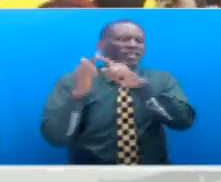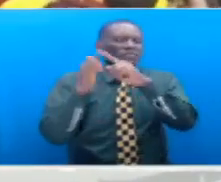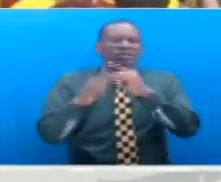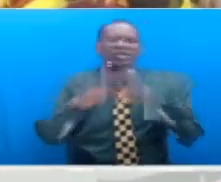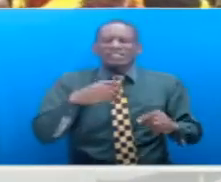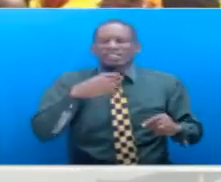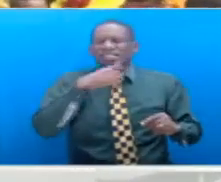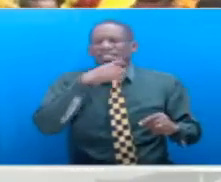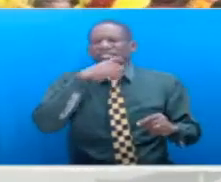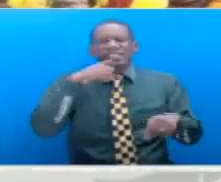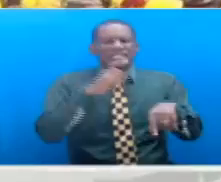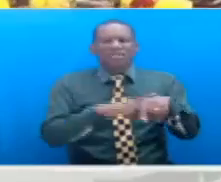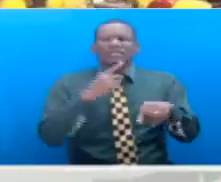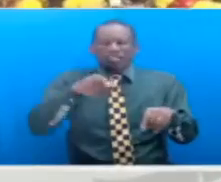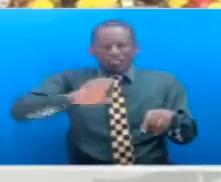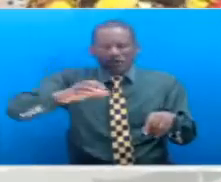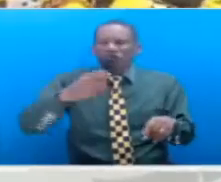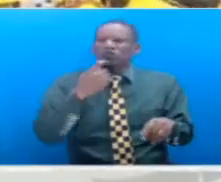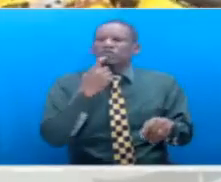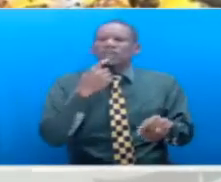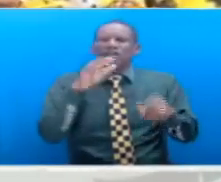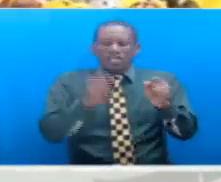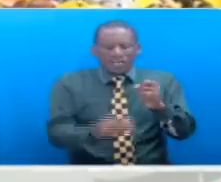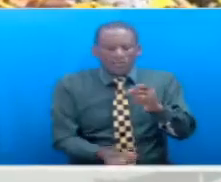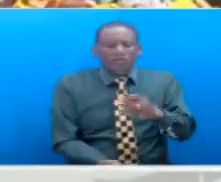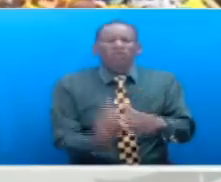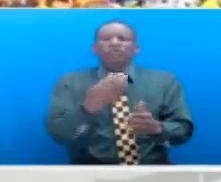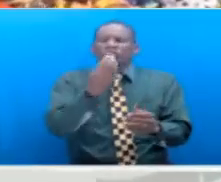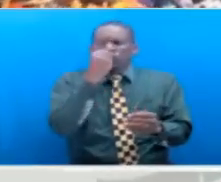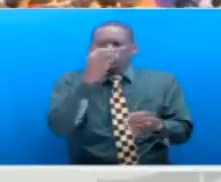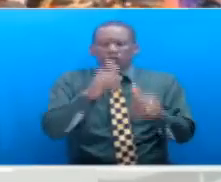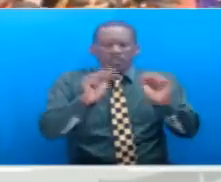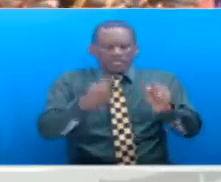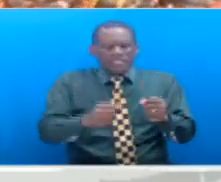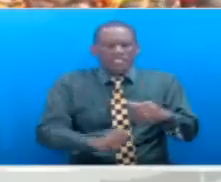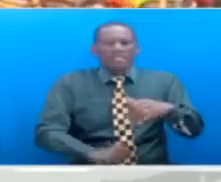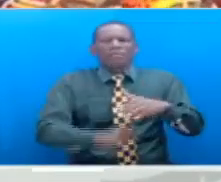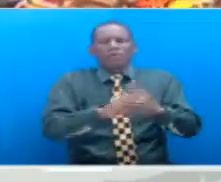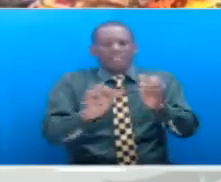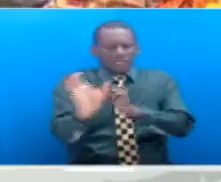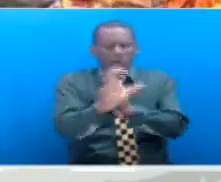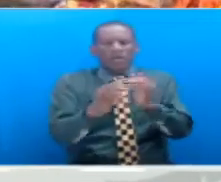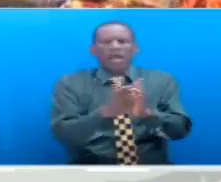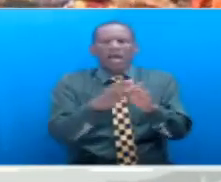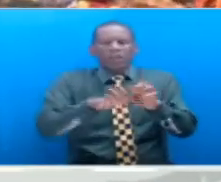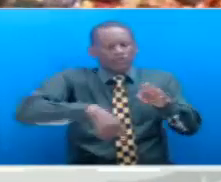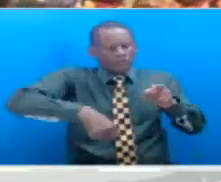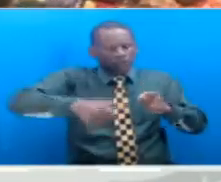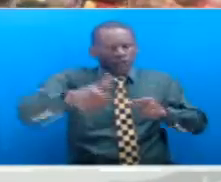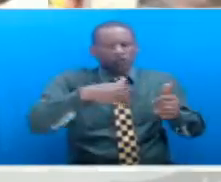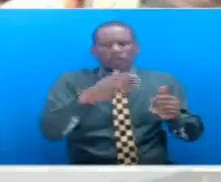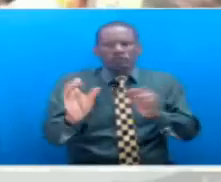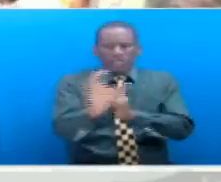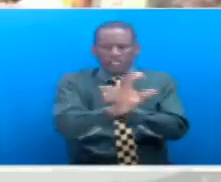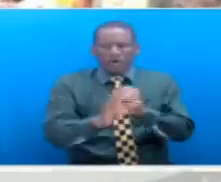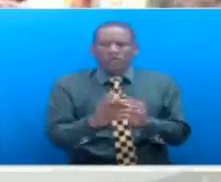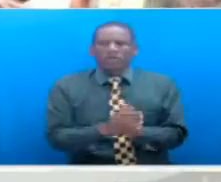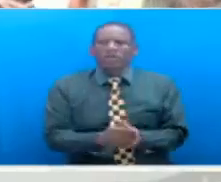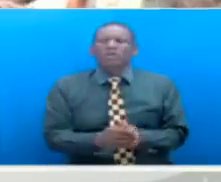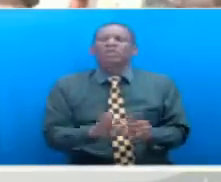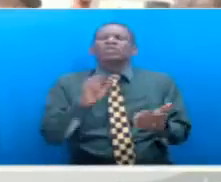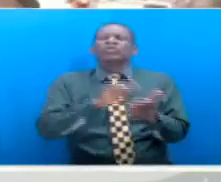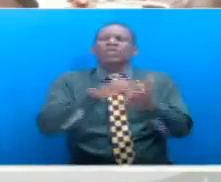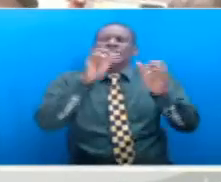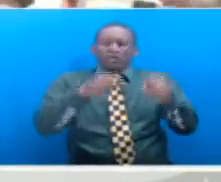ukame, akisema kuwa kaunti hiyo ina uwezo wa kukuza chakula kinachoweza kulisha nchi na hata kuuzwa nje. Ili